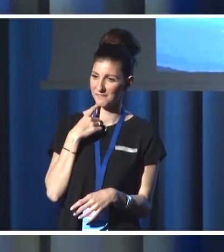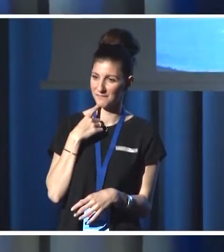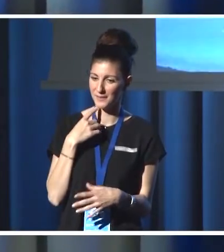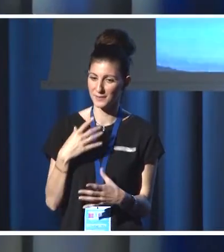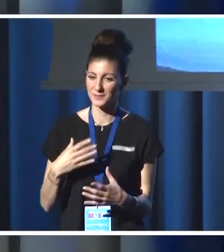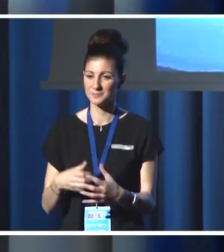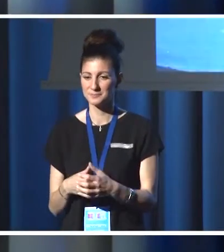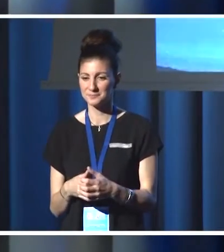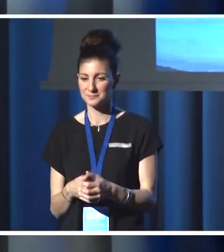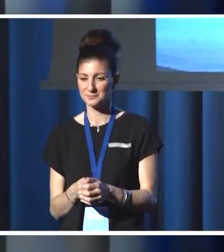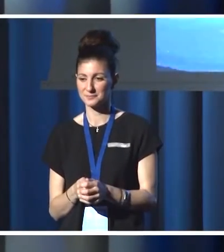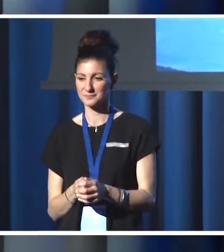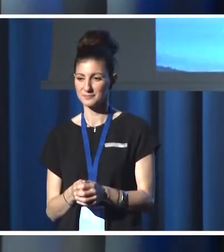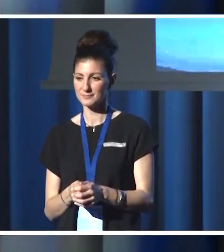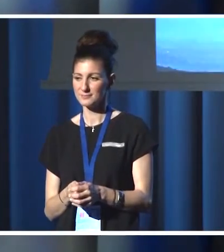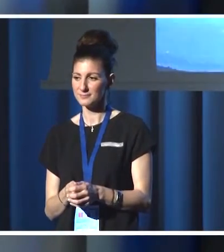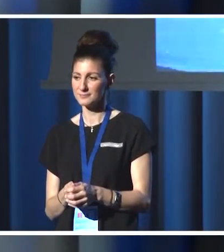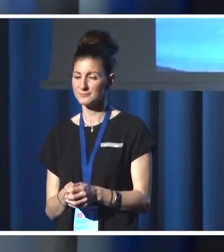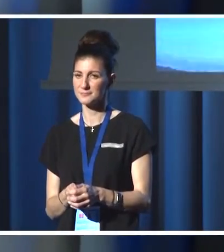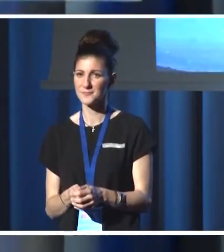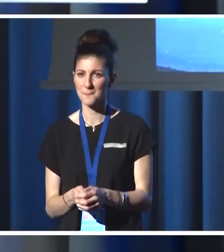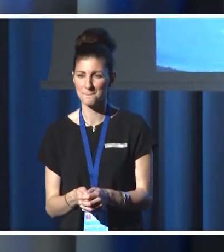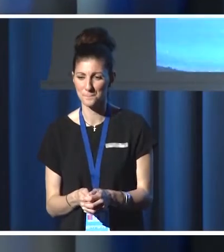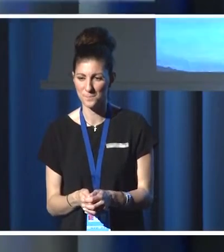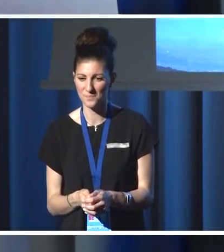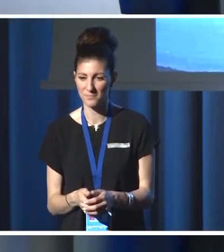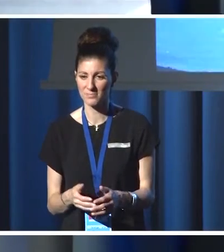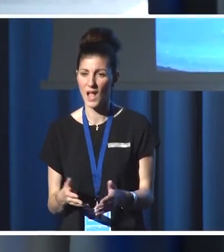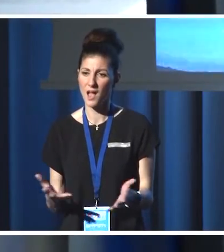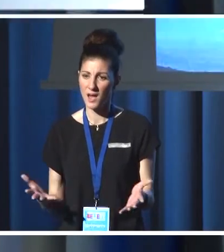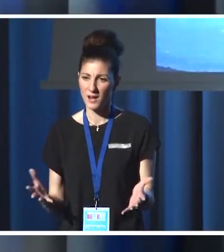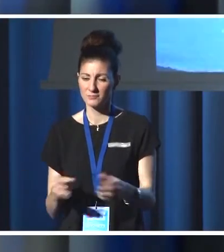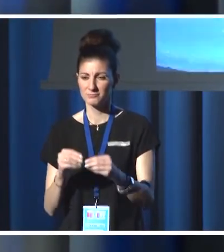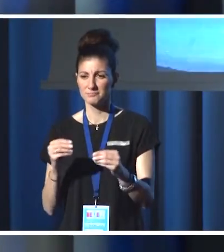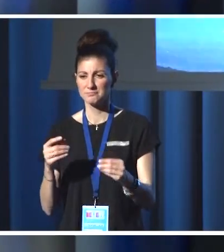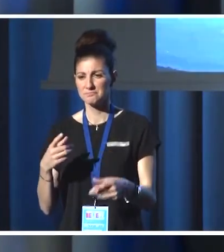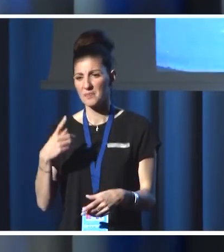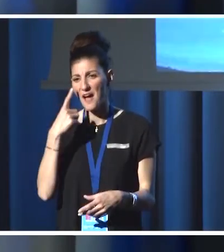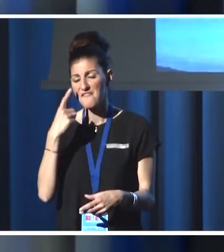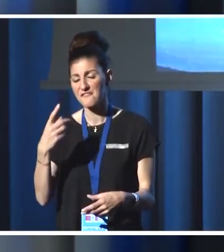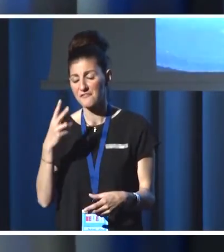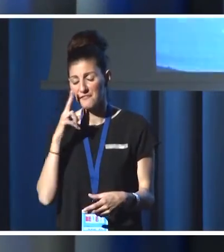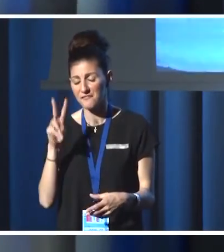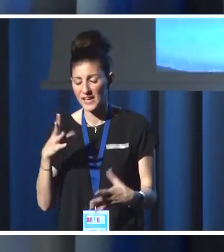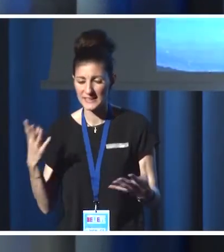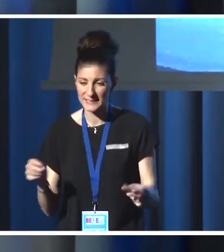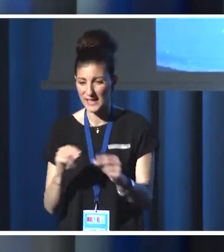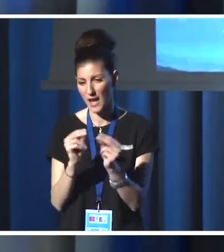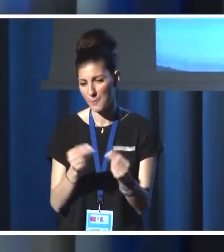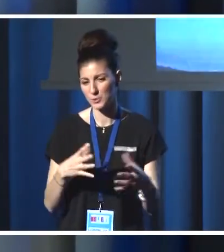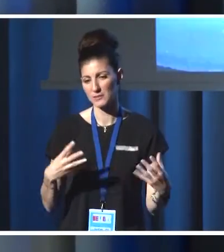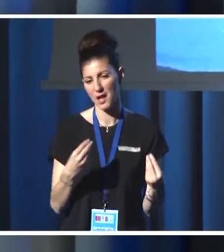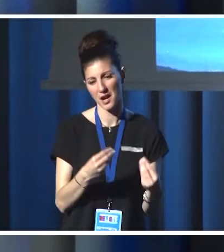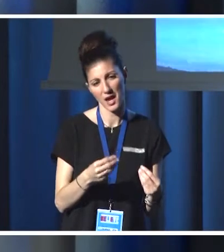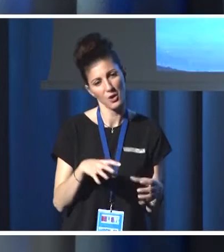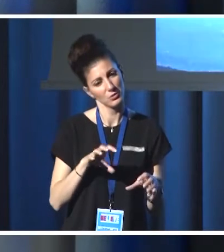αποτελέσματος αυτό φάνηκε το να έχουμε όνειρα και να προσπαθούμε για αυτά